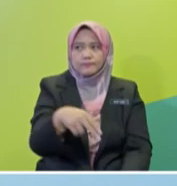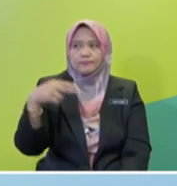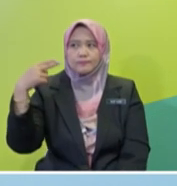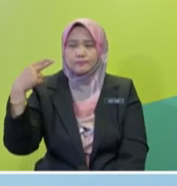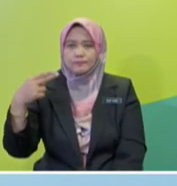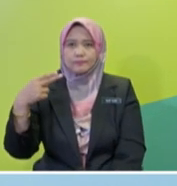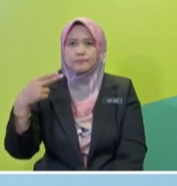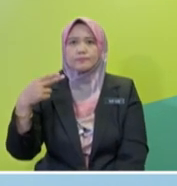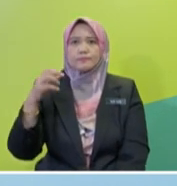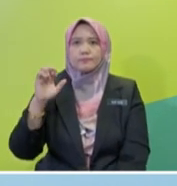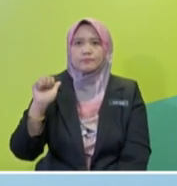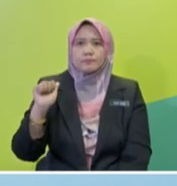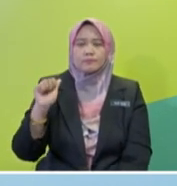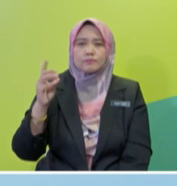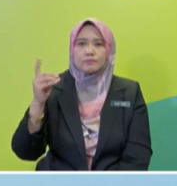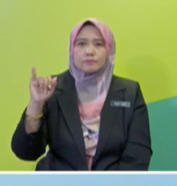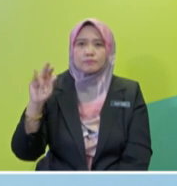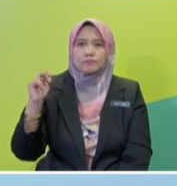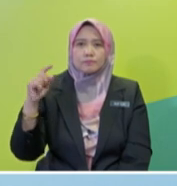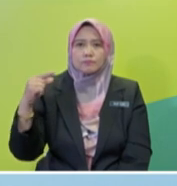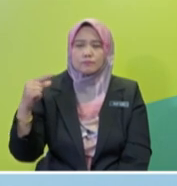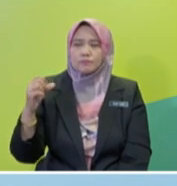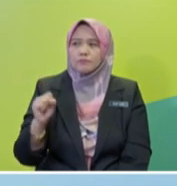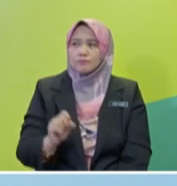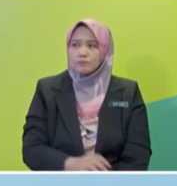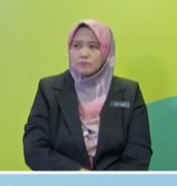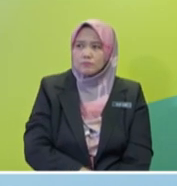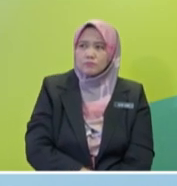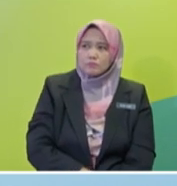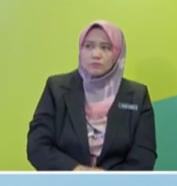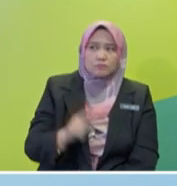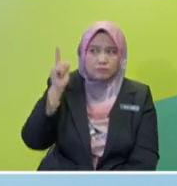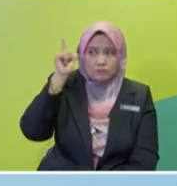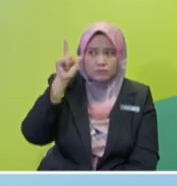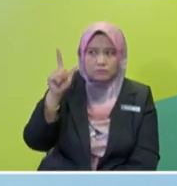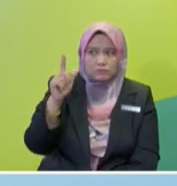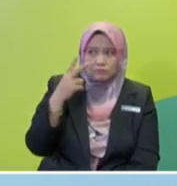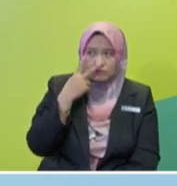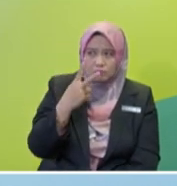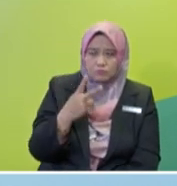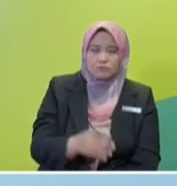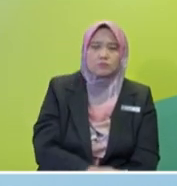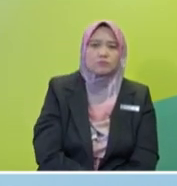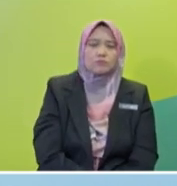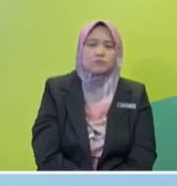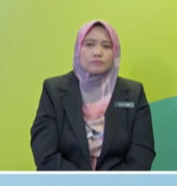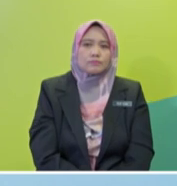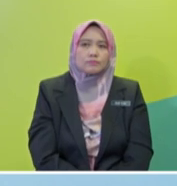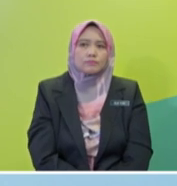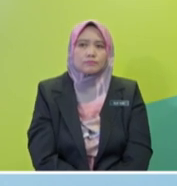macam biasa kita akan nampak Oke kita akan nampak bermulanya dengan teknik